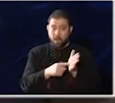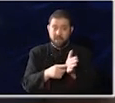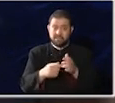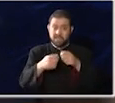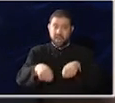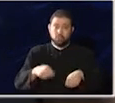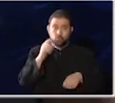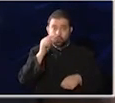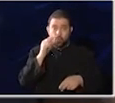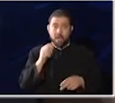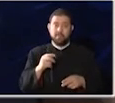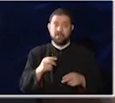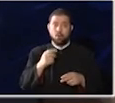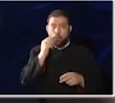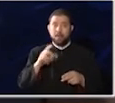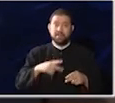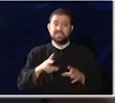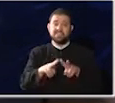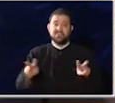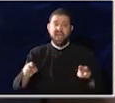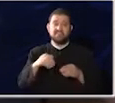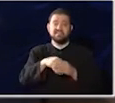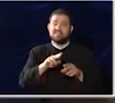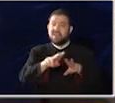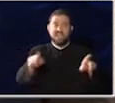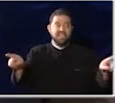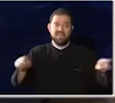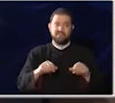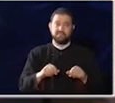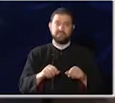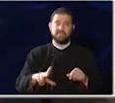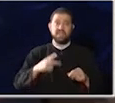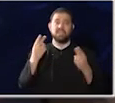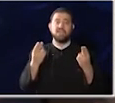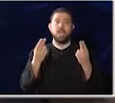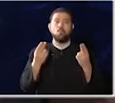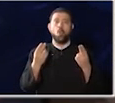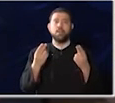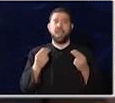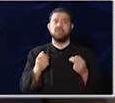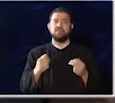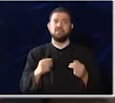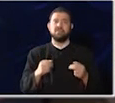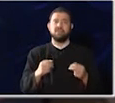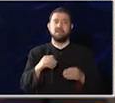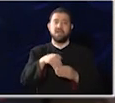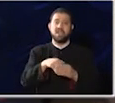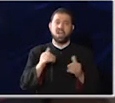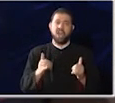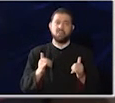toți frații săi. Oamenii sunt frați între ei, toți. Și este important